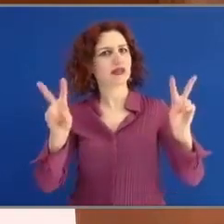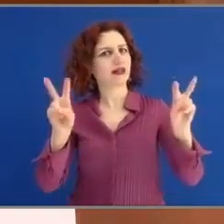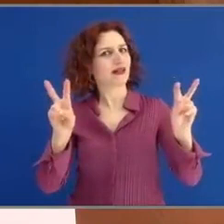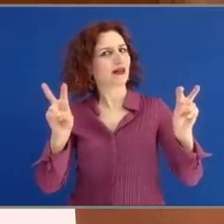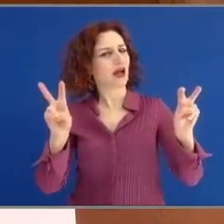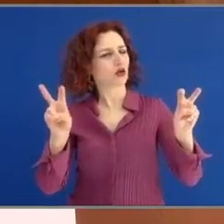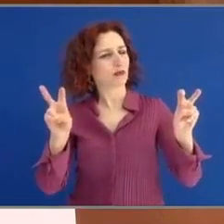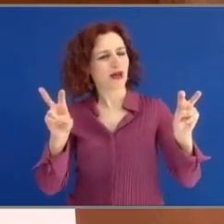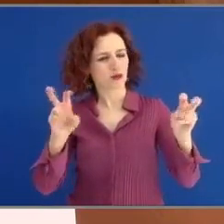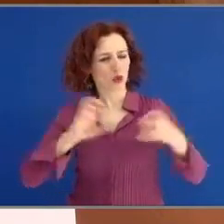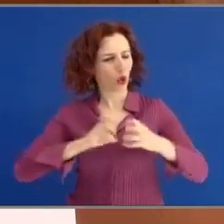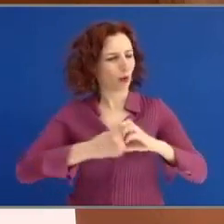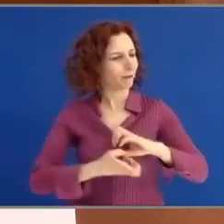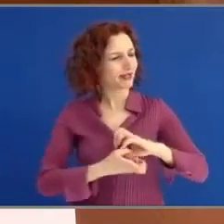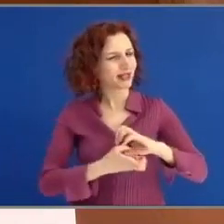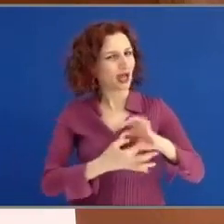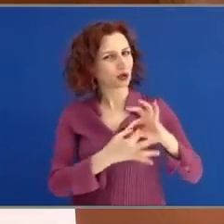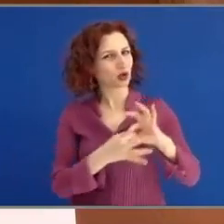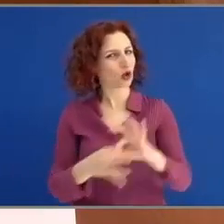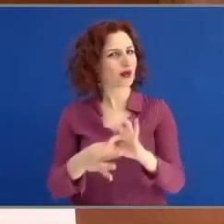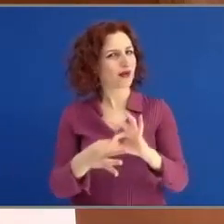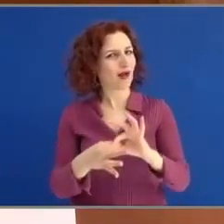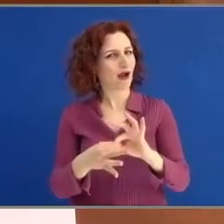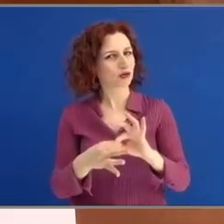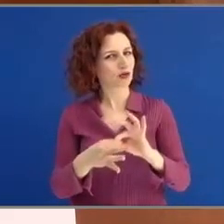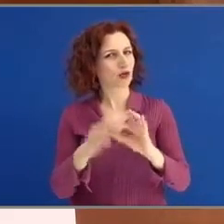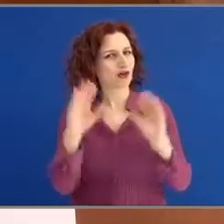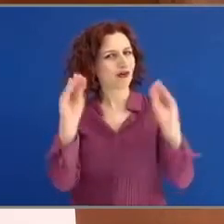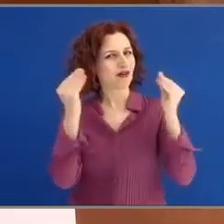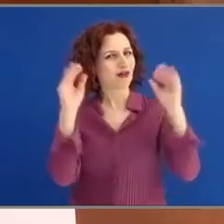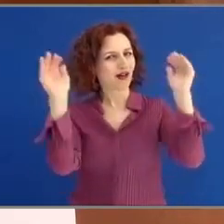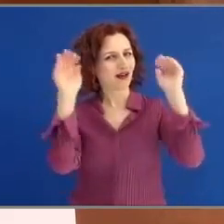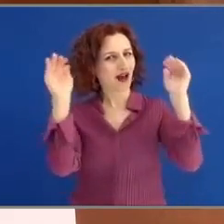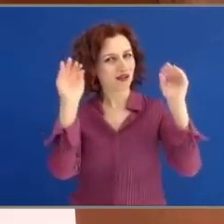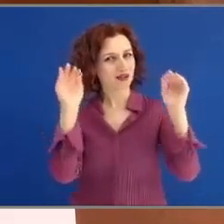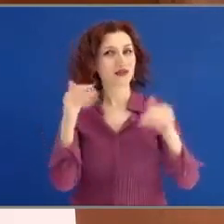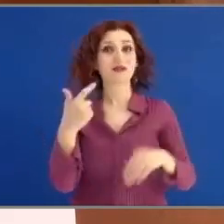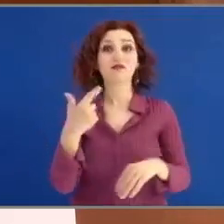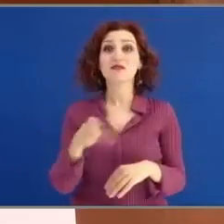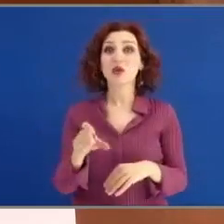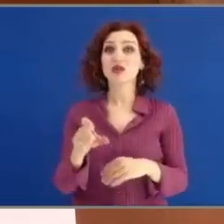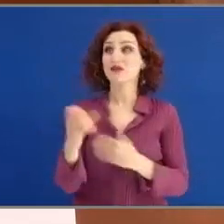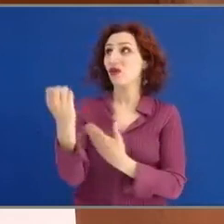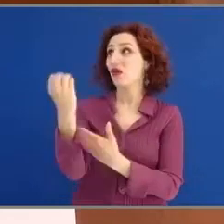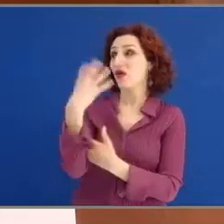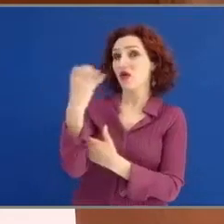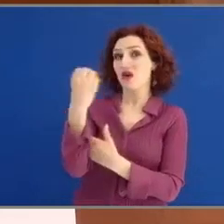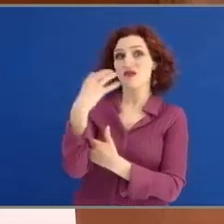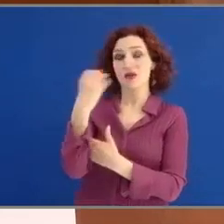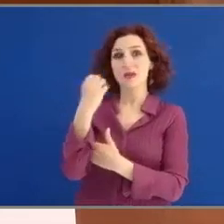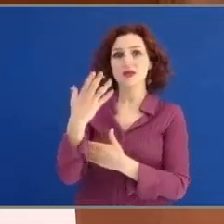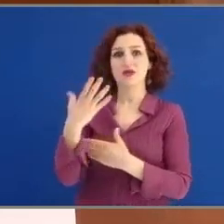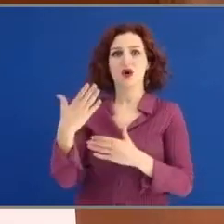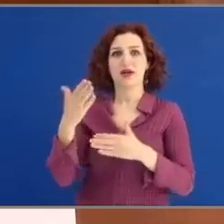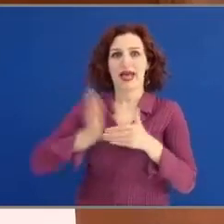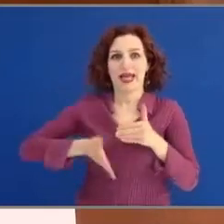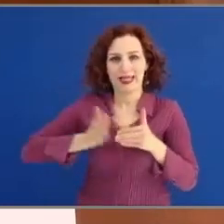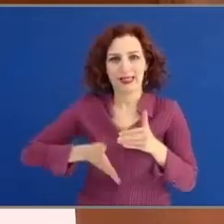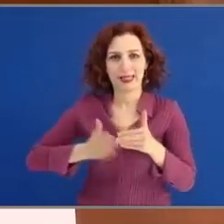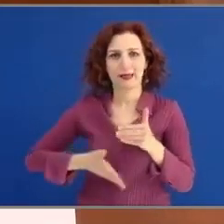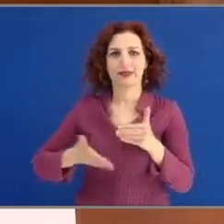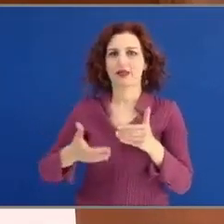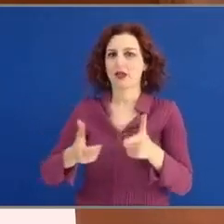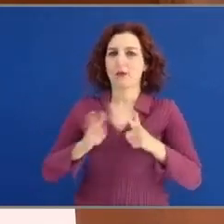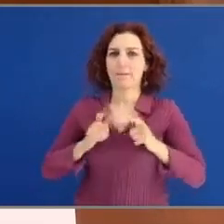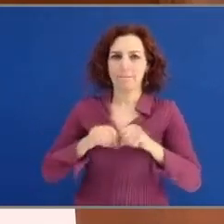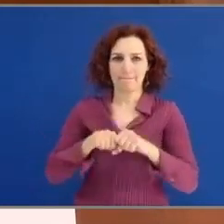ragazzi sono quelli che hanno pagato di più per i vincoli, i limiti nella loro formazione, pagheranno di più perché il